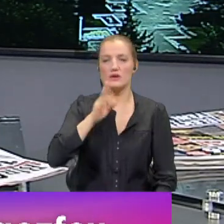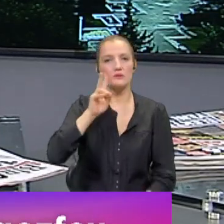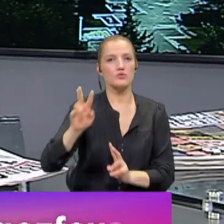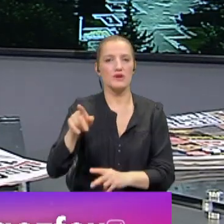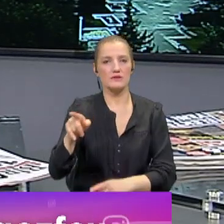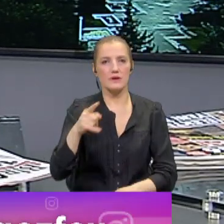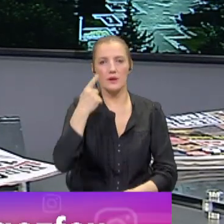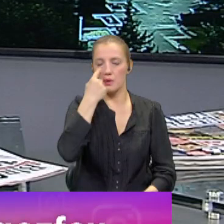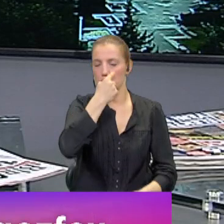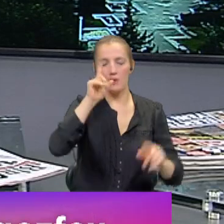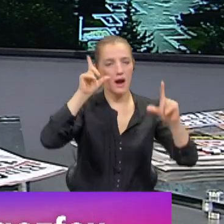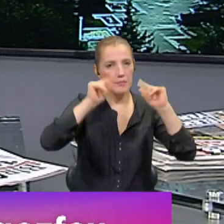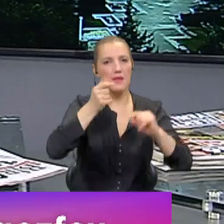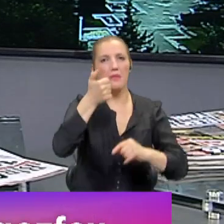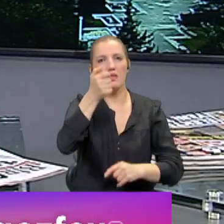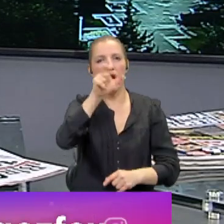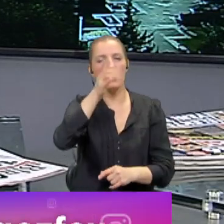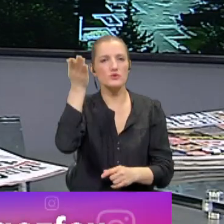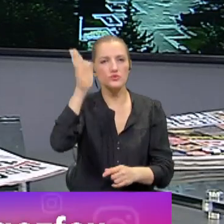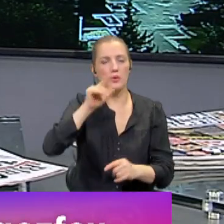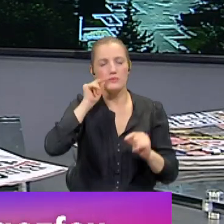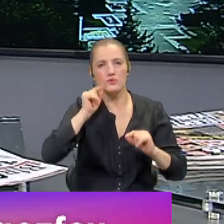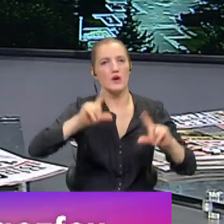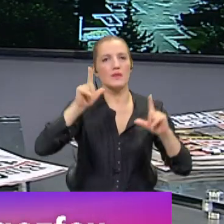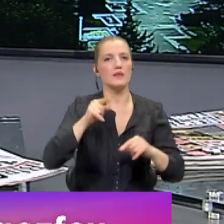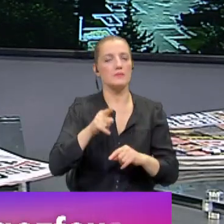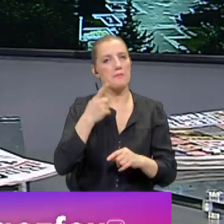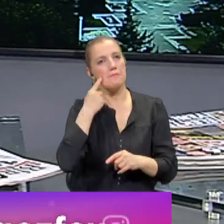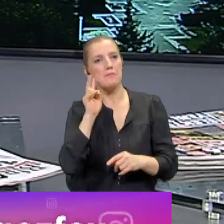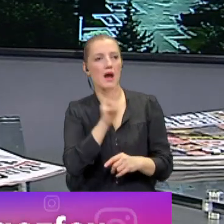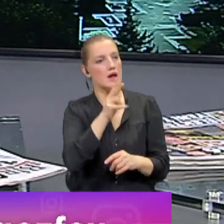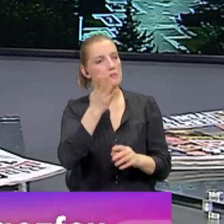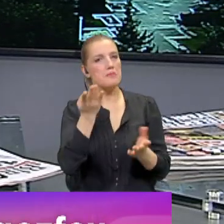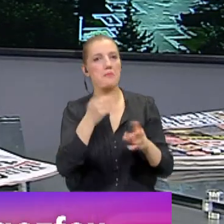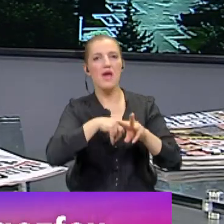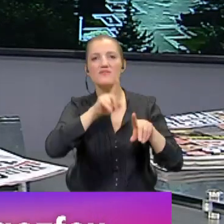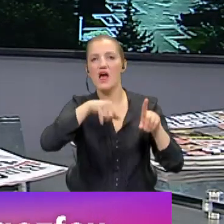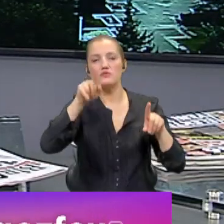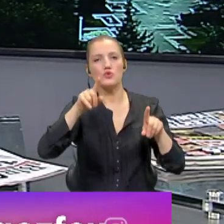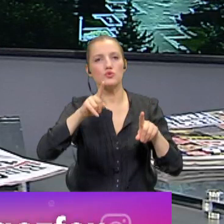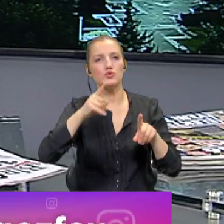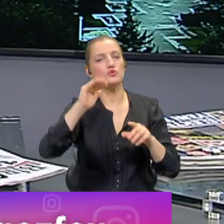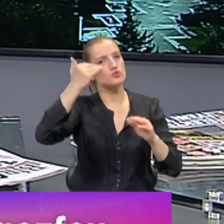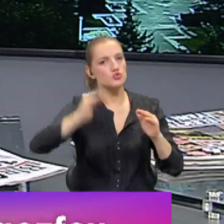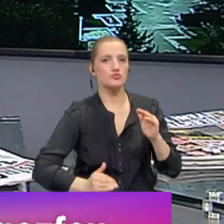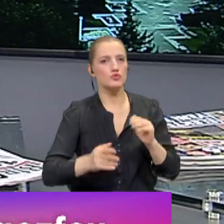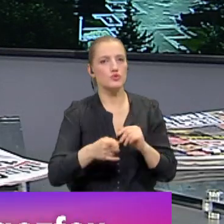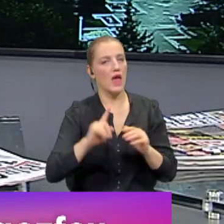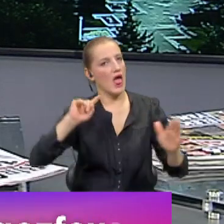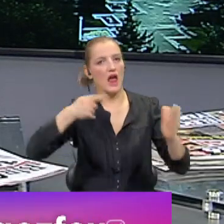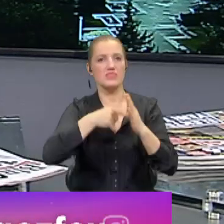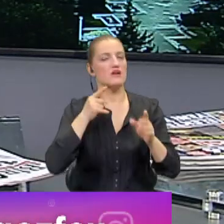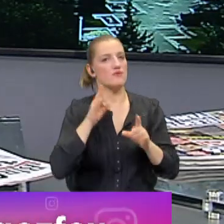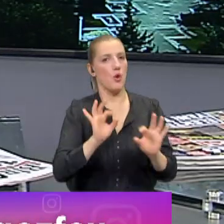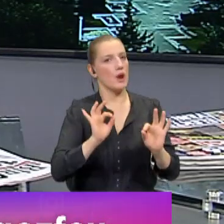göreceksiniz gözümüzü kapatalım 6 ay sonra gözlerimizi açalım bakarsınız enflasyon tek haneye inmiş hedefler